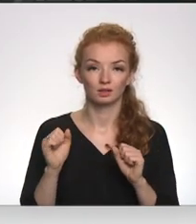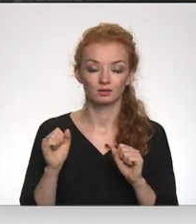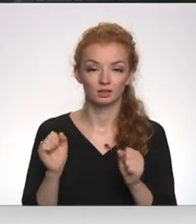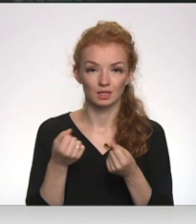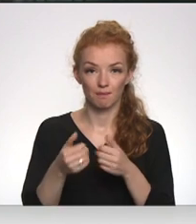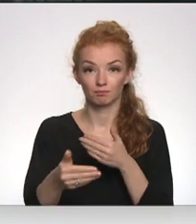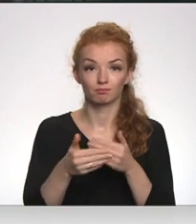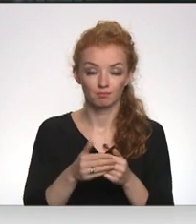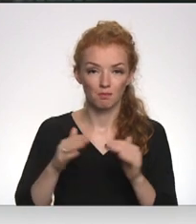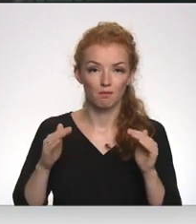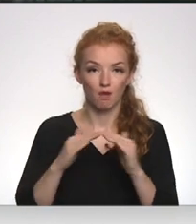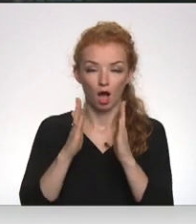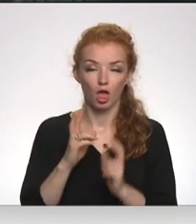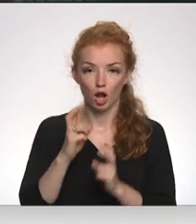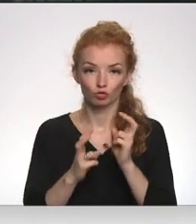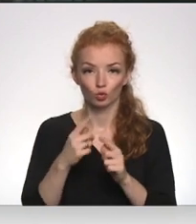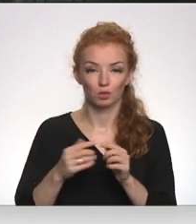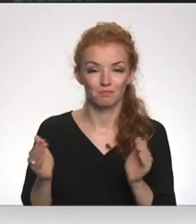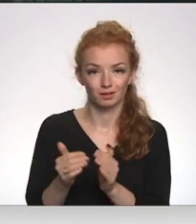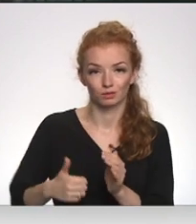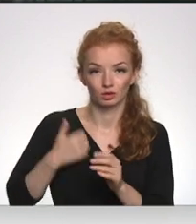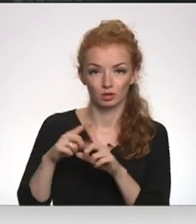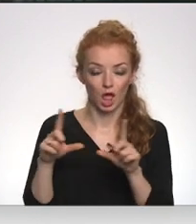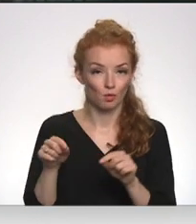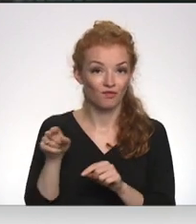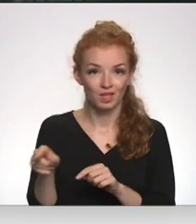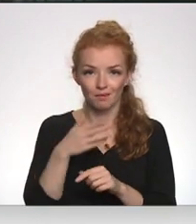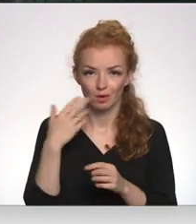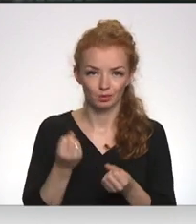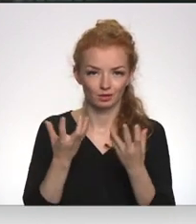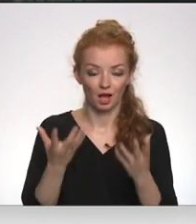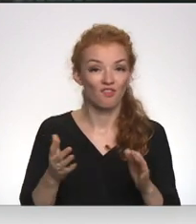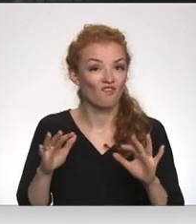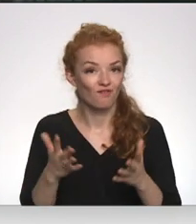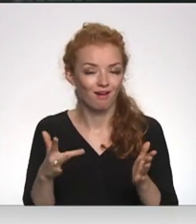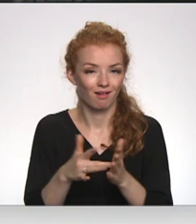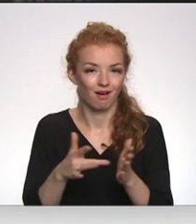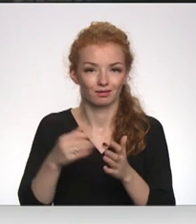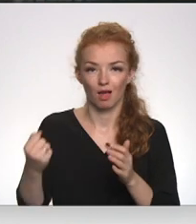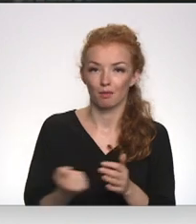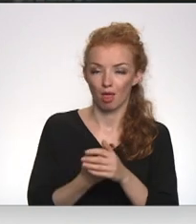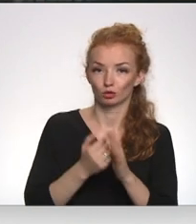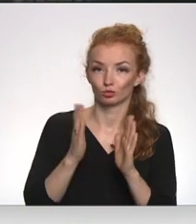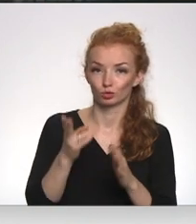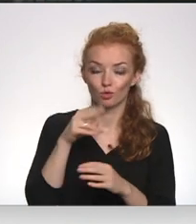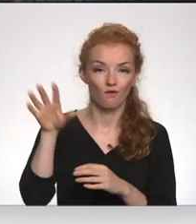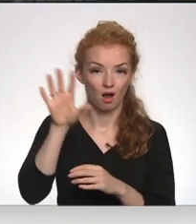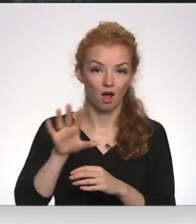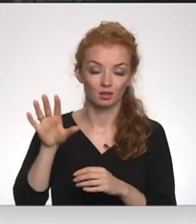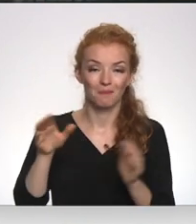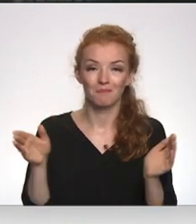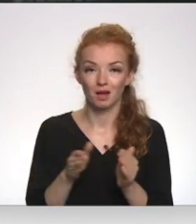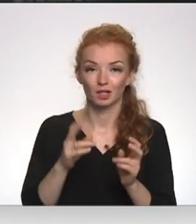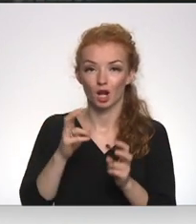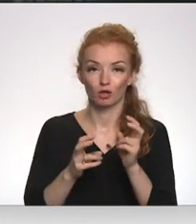gaida mājražotāji un mazie uzņēmēji, kuriem joprojām nesot skaidrs, vai un kāds atbalsts pienāksies. Lai gan mazie